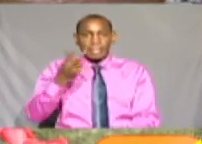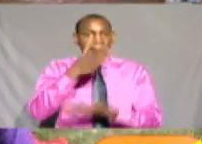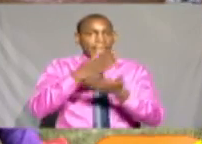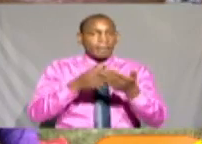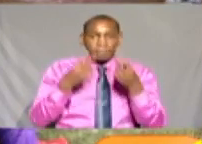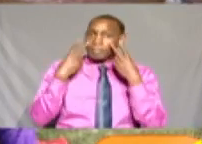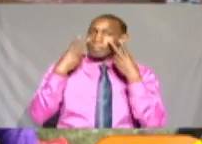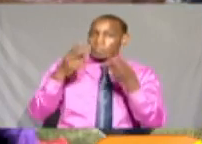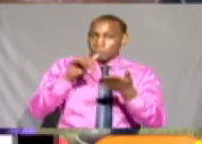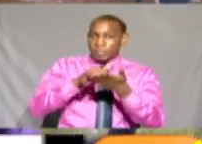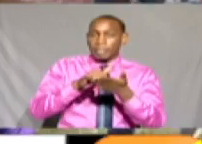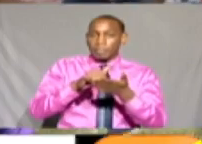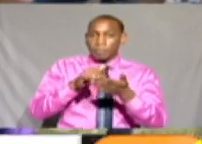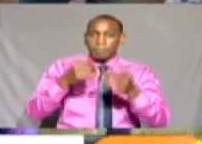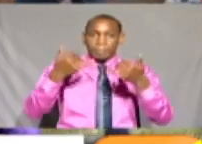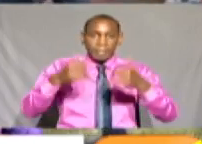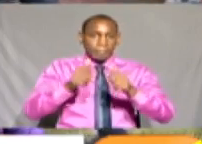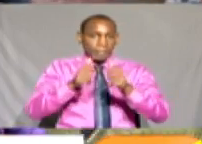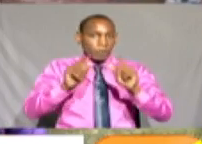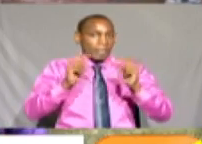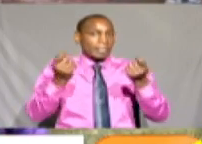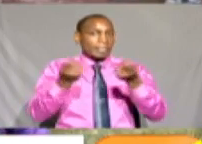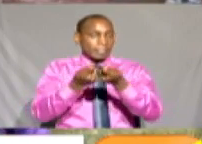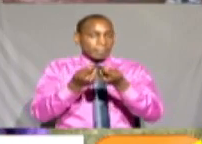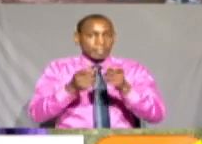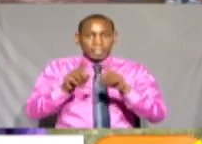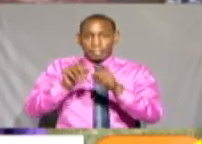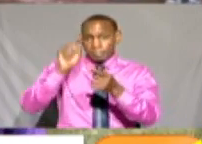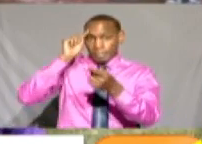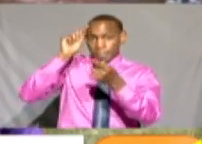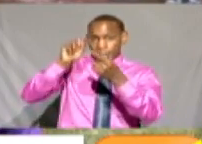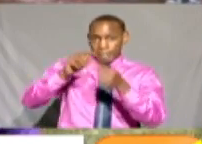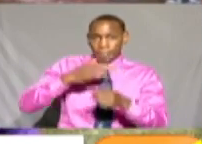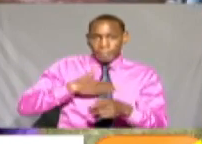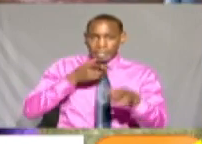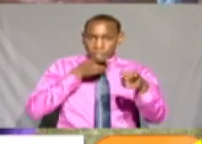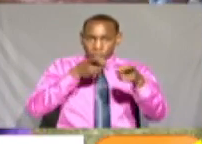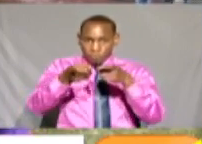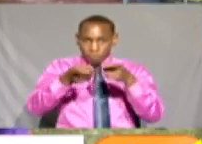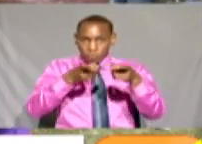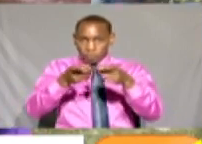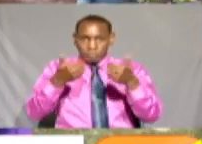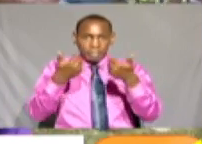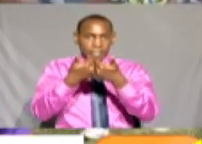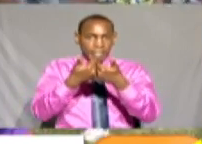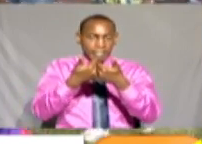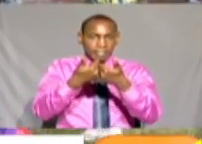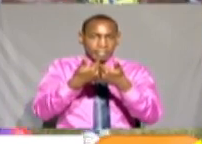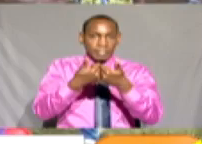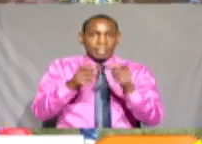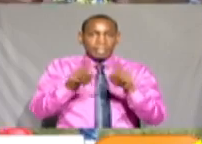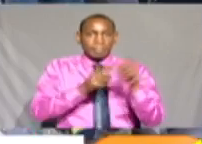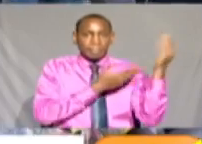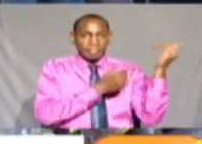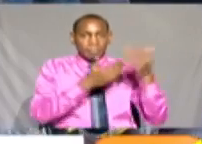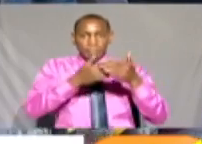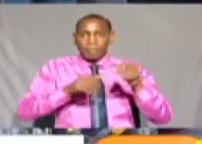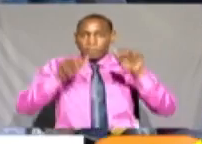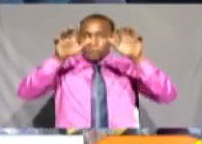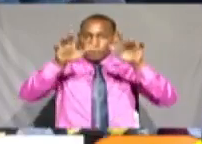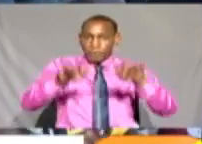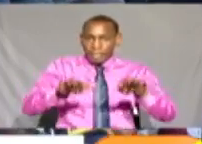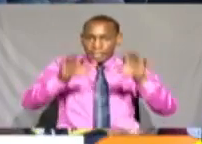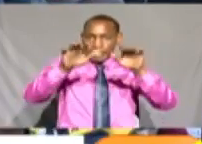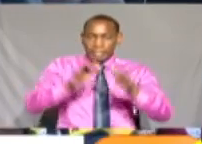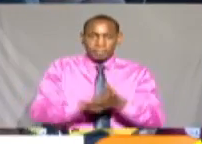tumeona at least tumecheza kama team. Na ile nia yetu tumeanza kumiliki mchezo vile tulitarajia kabla mvua.